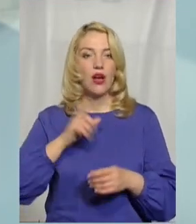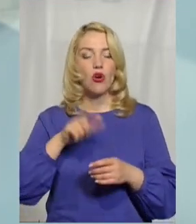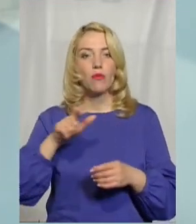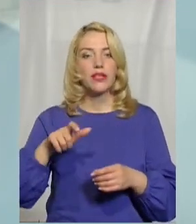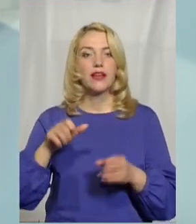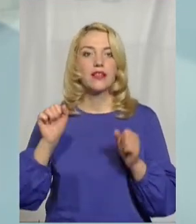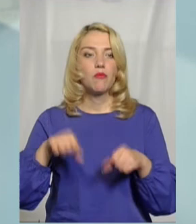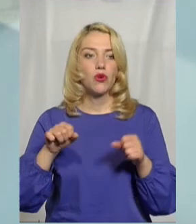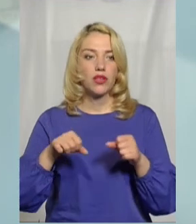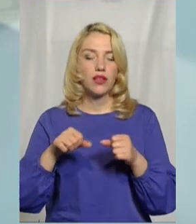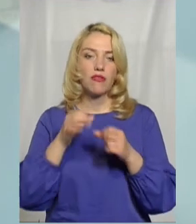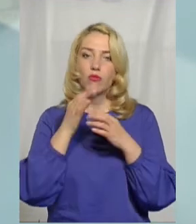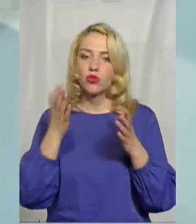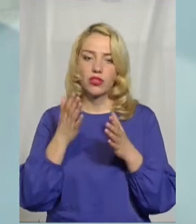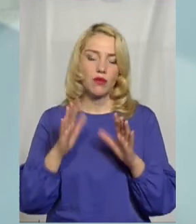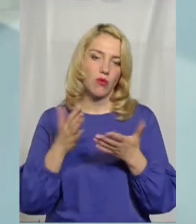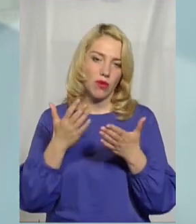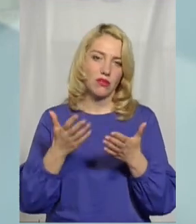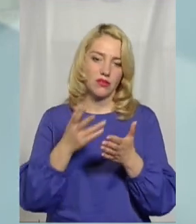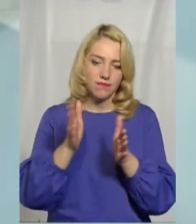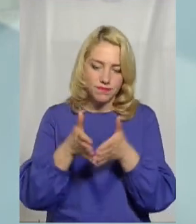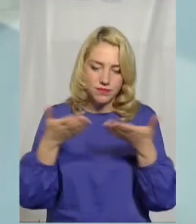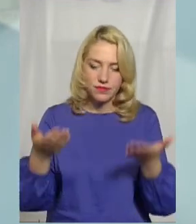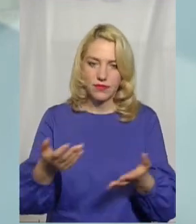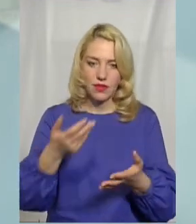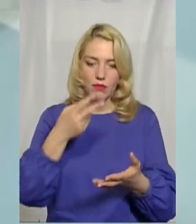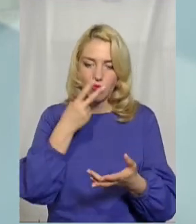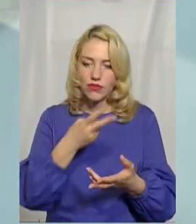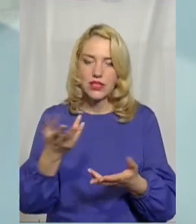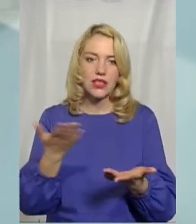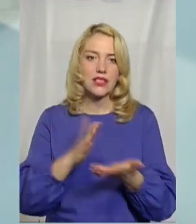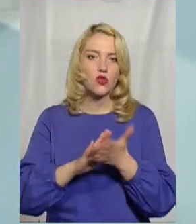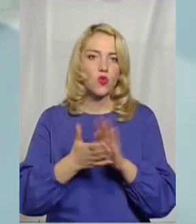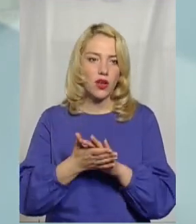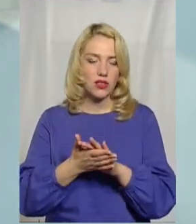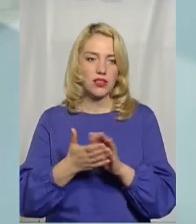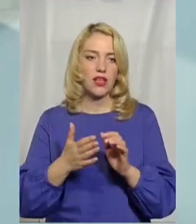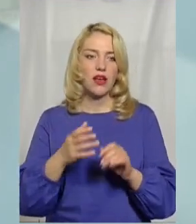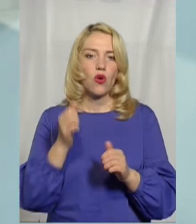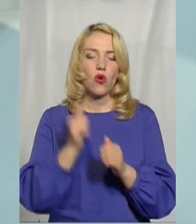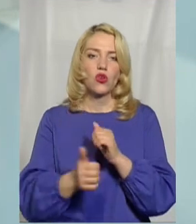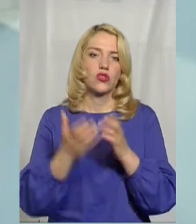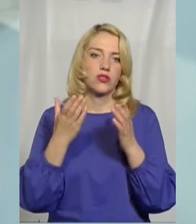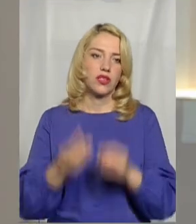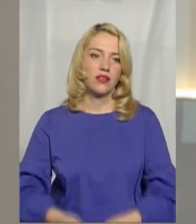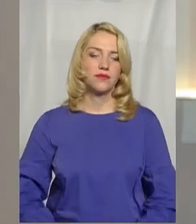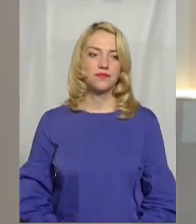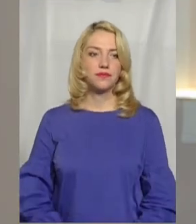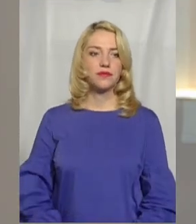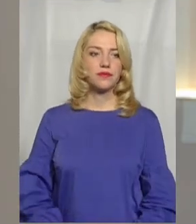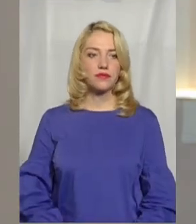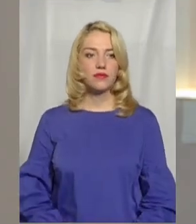громадяни змогли в будь-яку хвилину дослідити саме цю ситуацію на території області кожного дня.